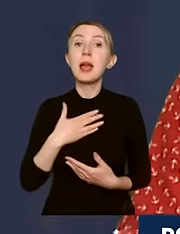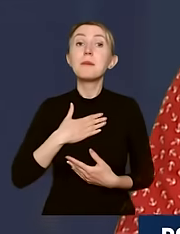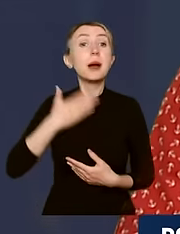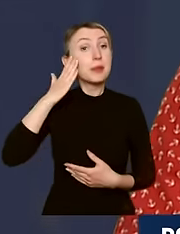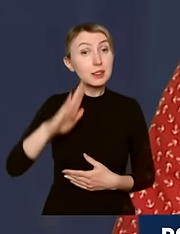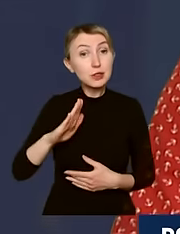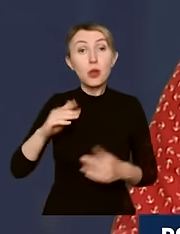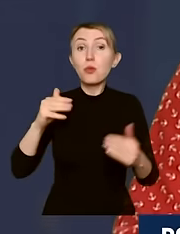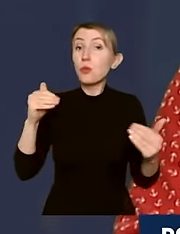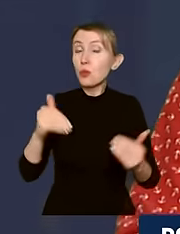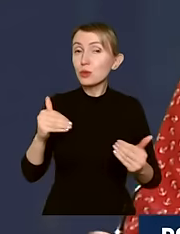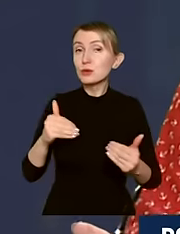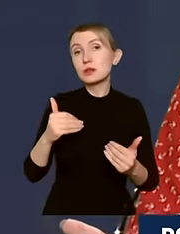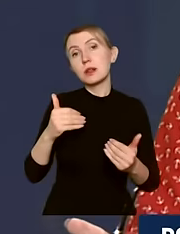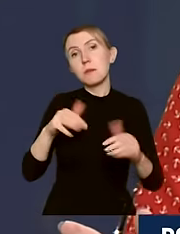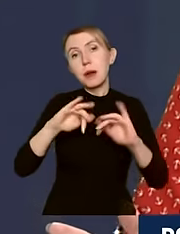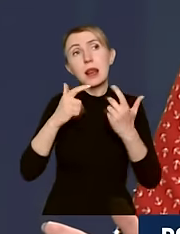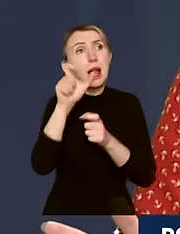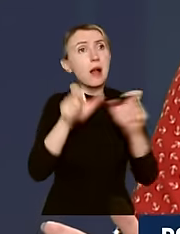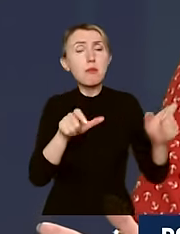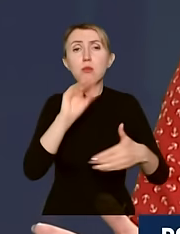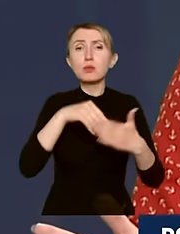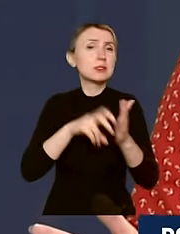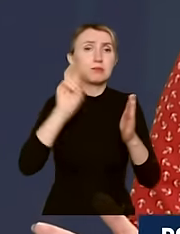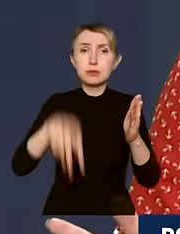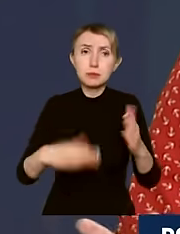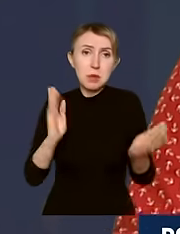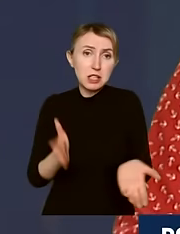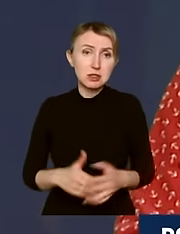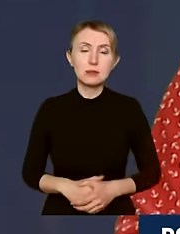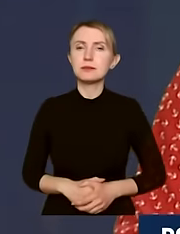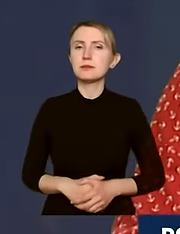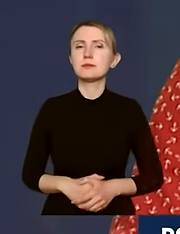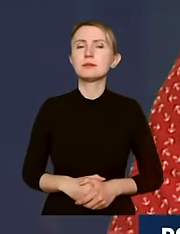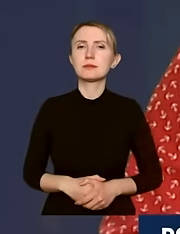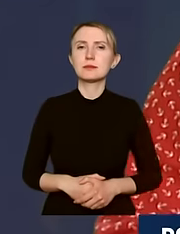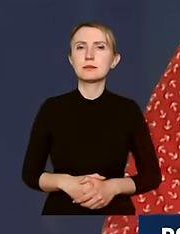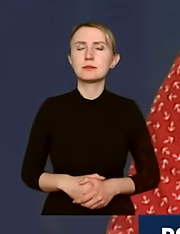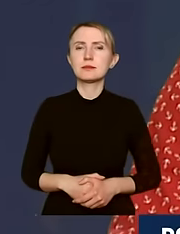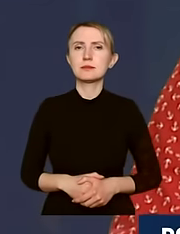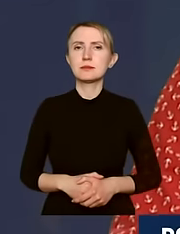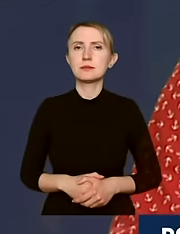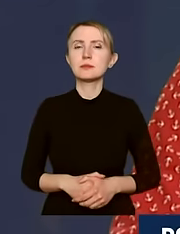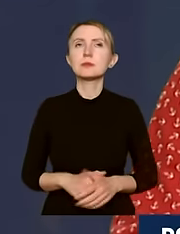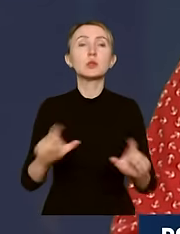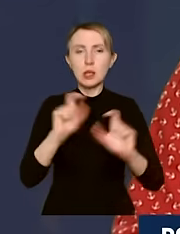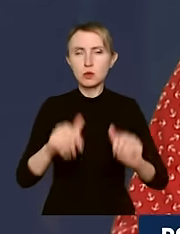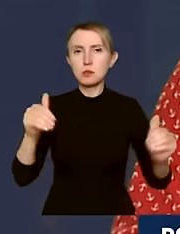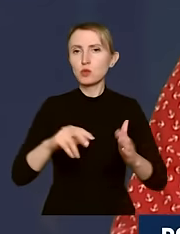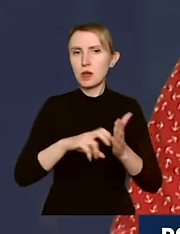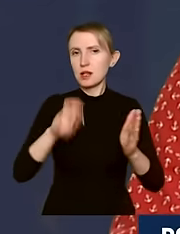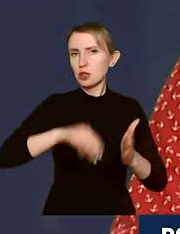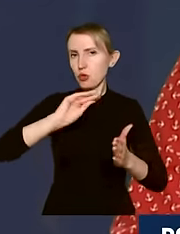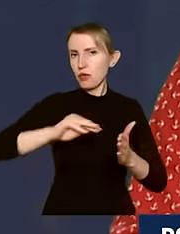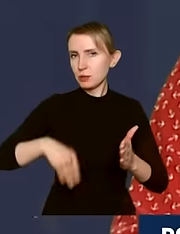być może jacyś parlamentarzyści swoje podpisy wycofają. Być może to jest ciągle możliwe. I myślę, że po prostu